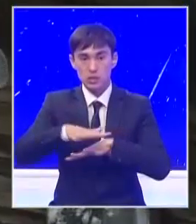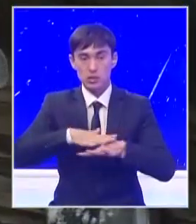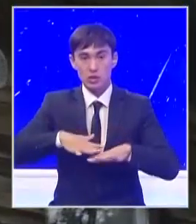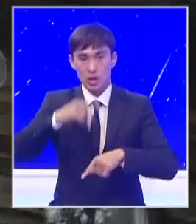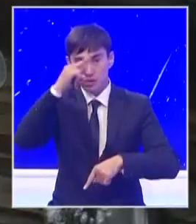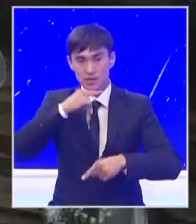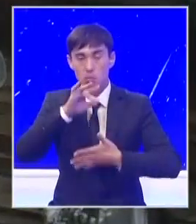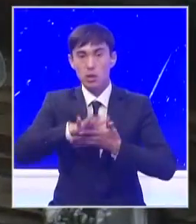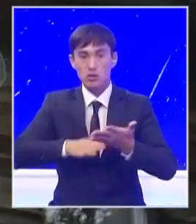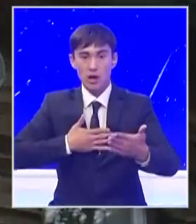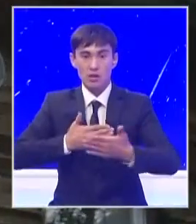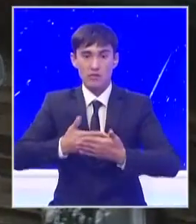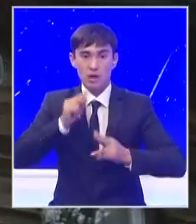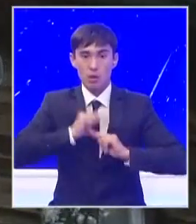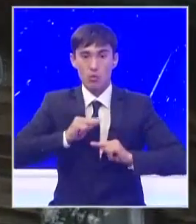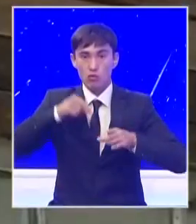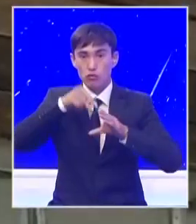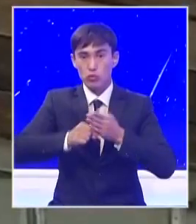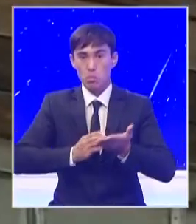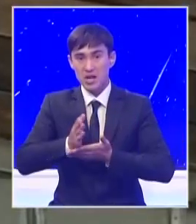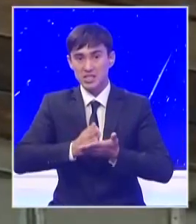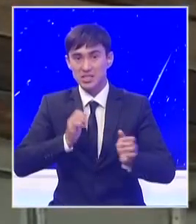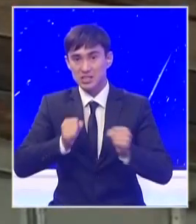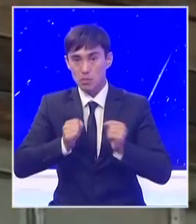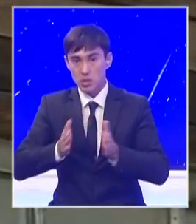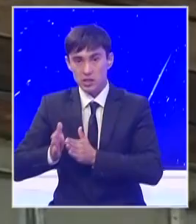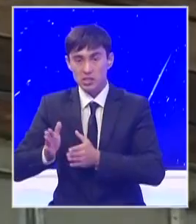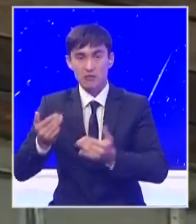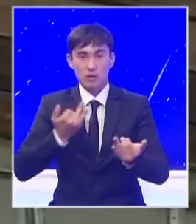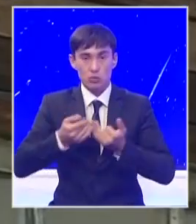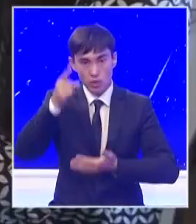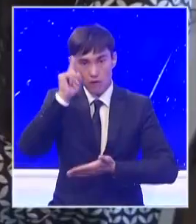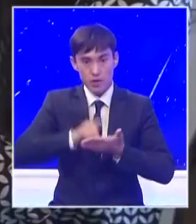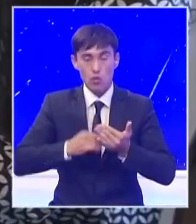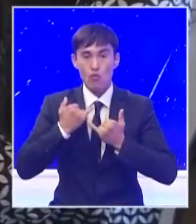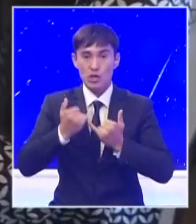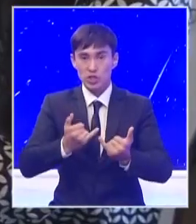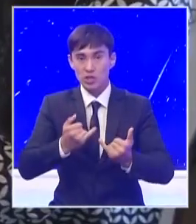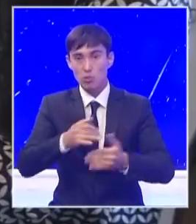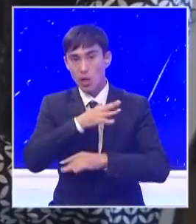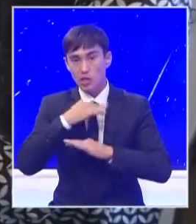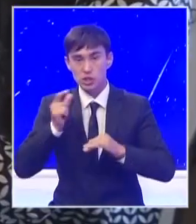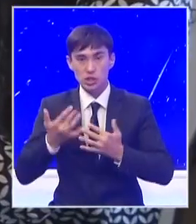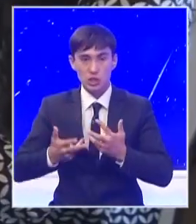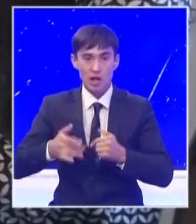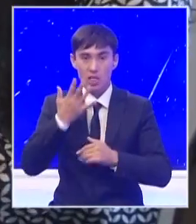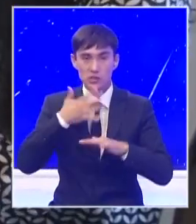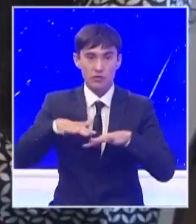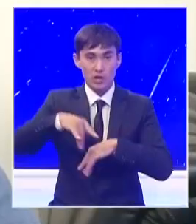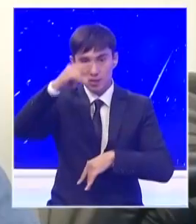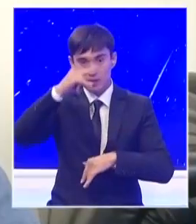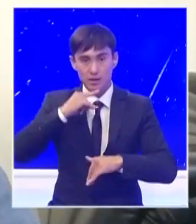Казахстана продолжает активно работать над внутриполитической стабильностью, взаимному доверию и уважению многочисленных этносов